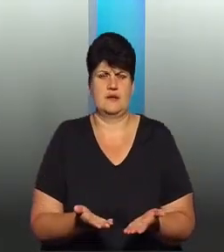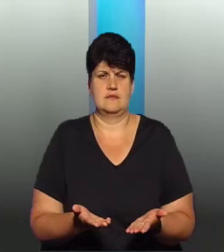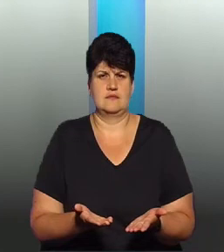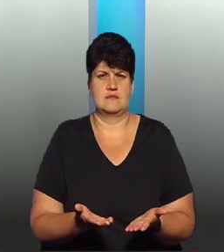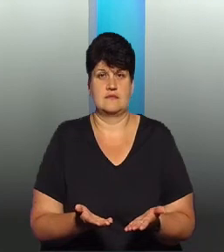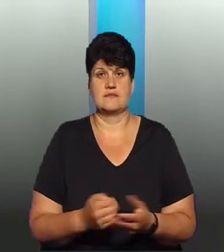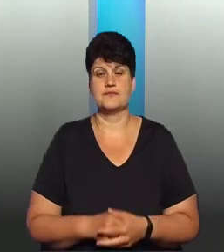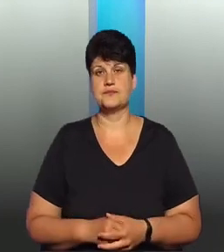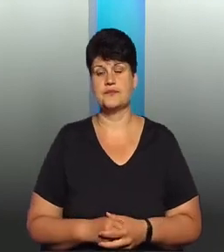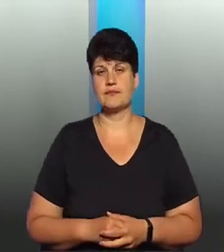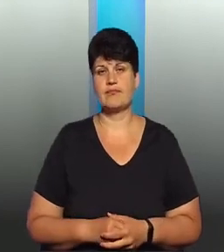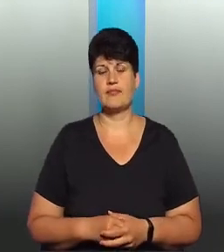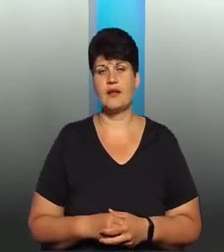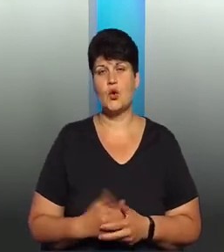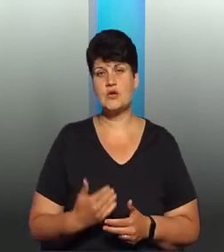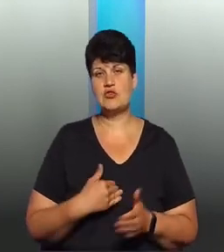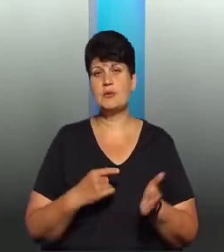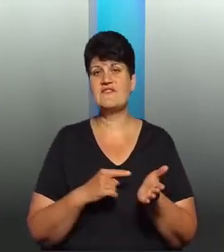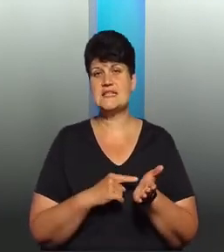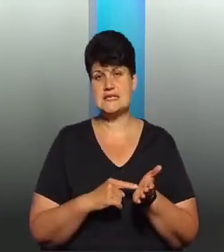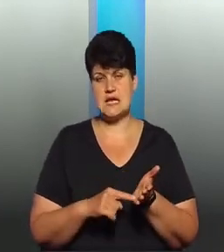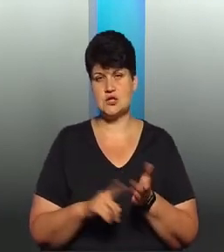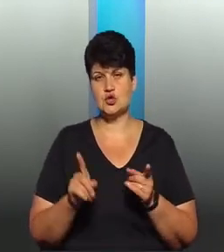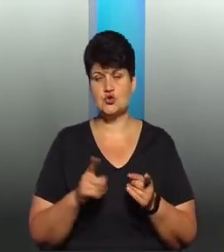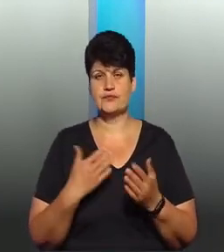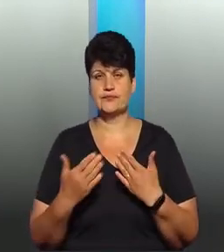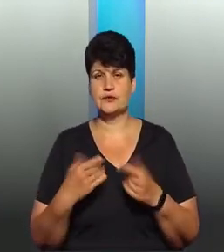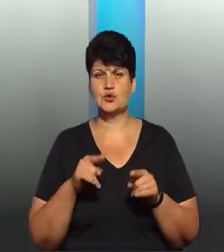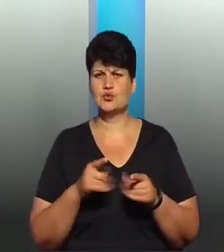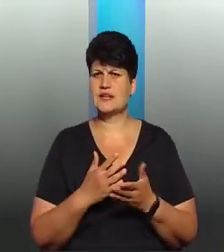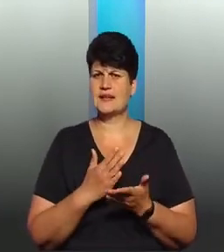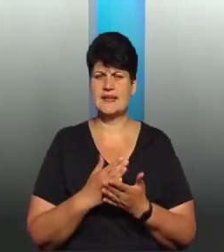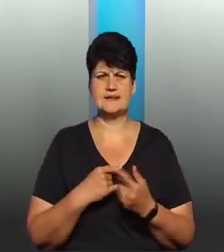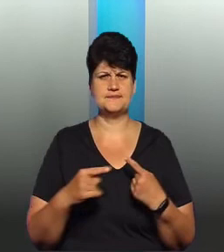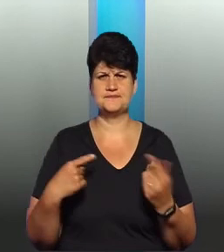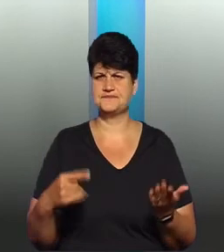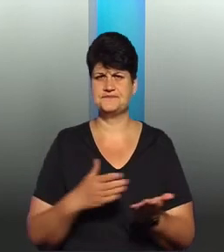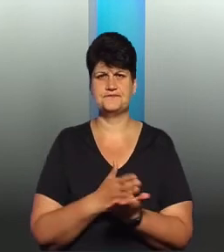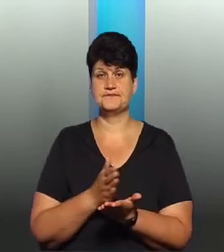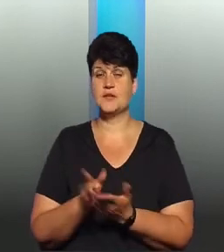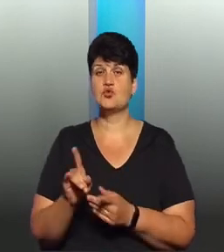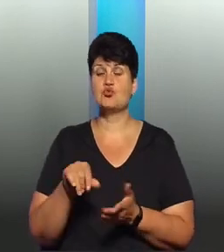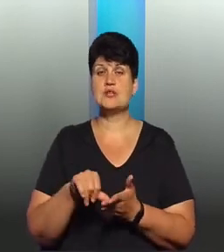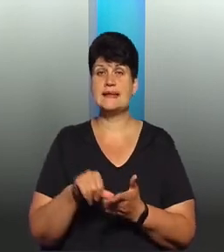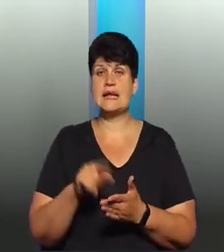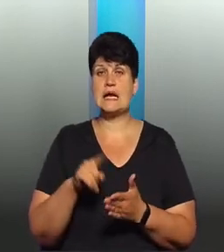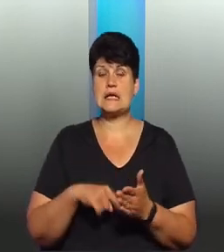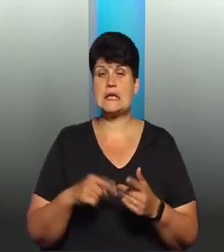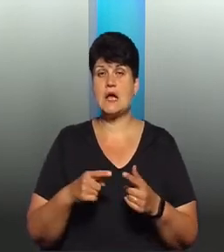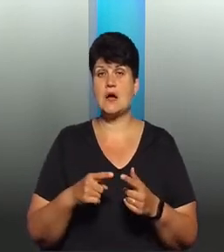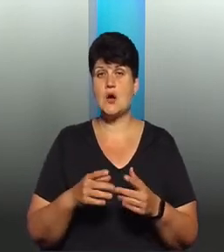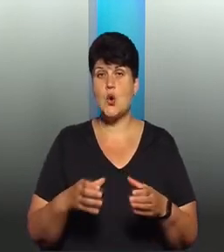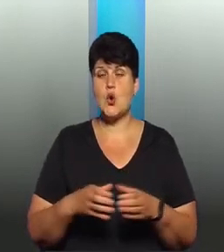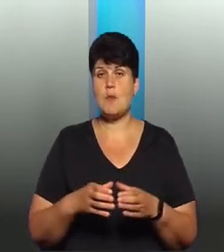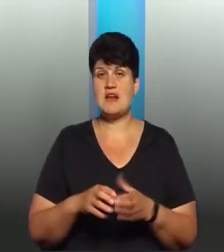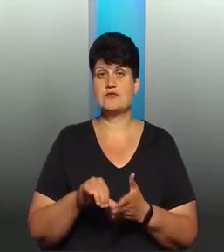би відзначити, що підхід тут є багатофакторний, і причина, чому члени релігійних громад виступають проти вакцинації, вони є